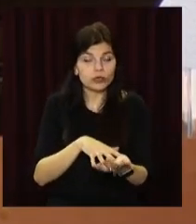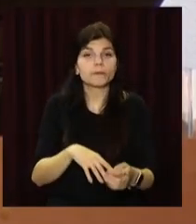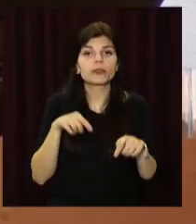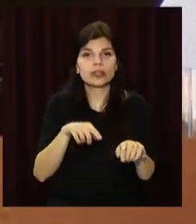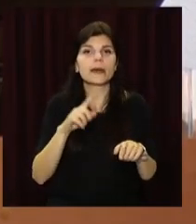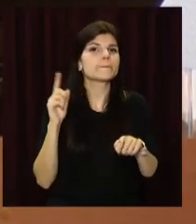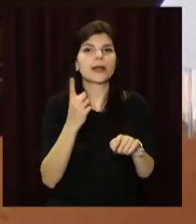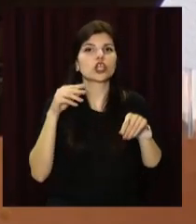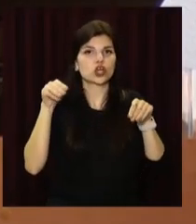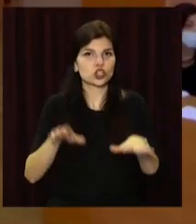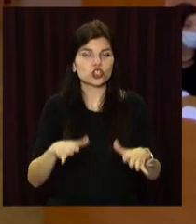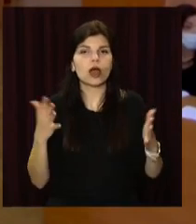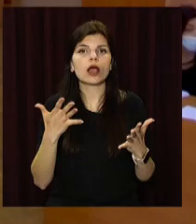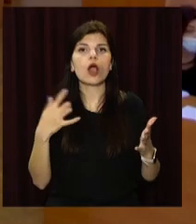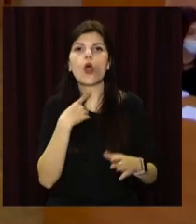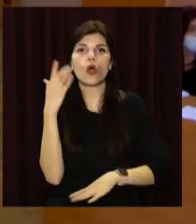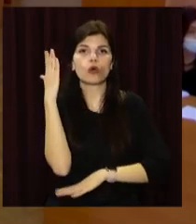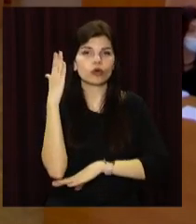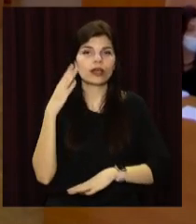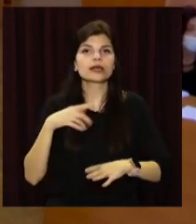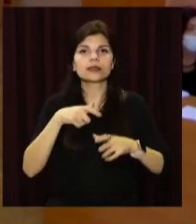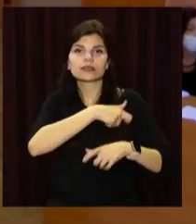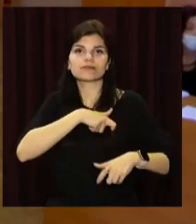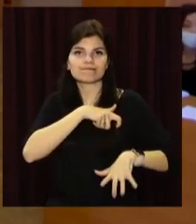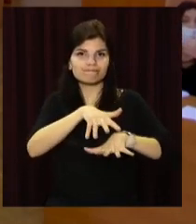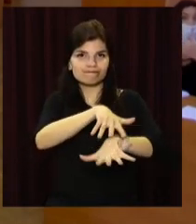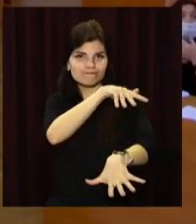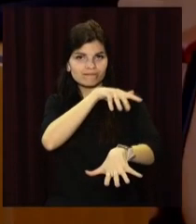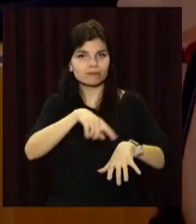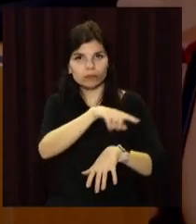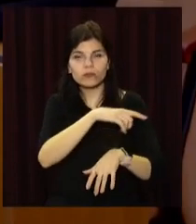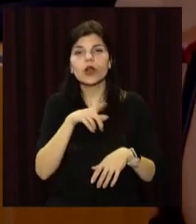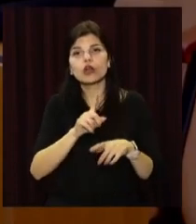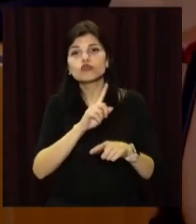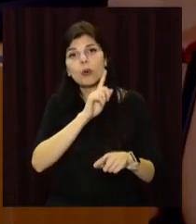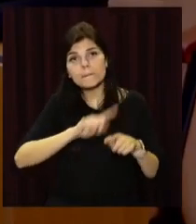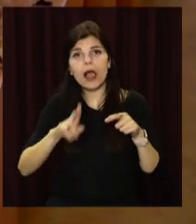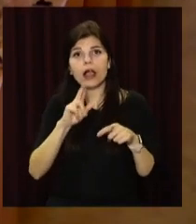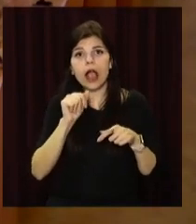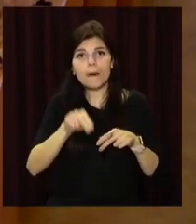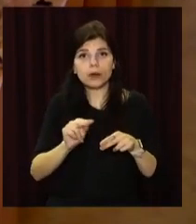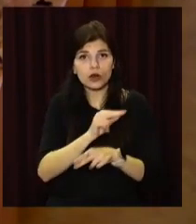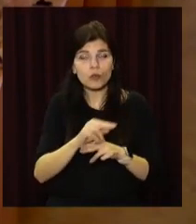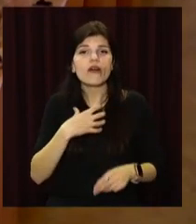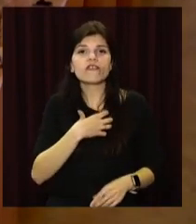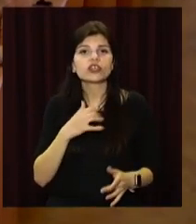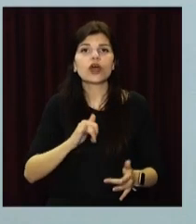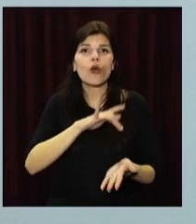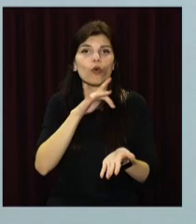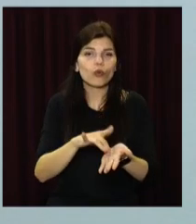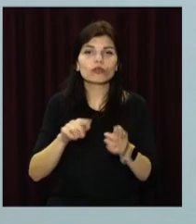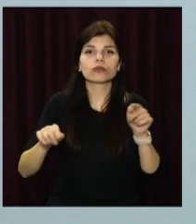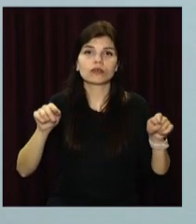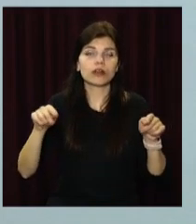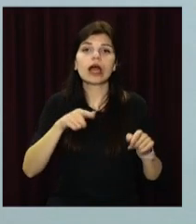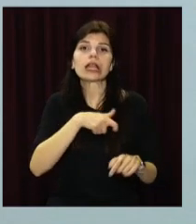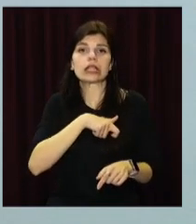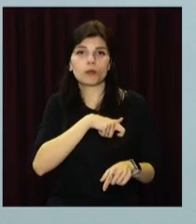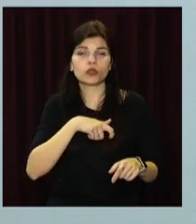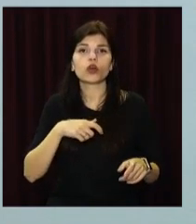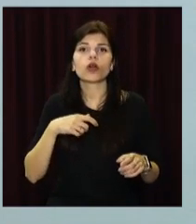з перших рішень, за яке проголосували на сесії депутати міськради. Задля прискорення капремонту важливих для міста об'єктів депутати